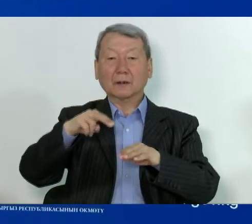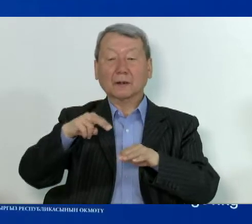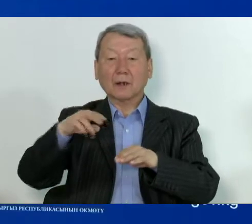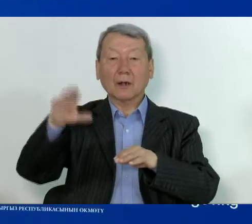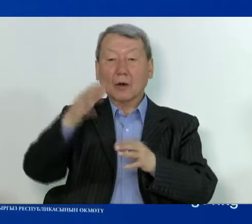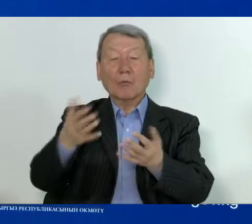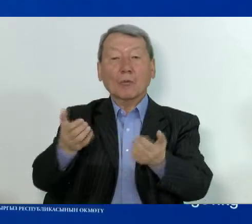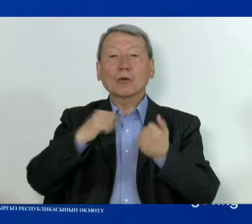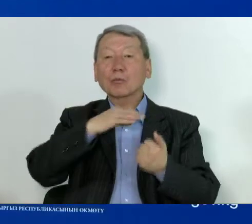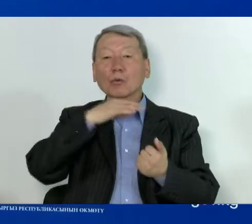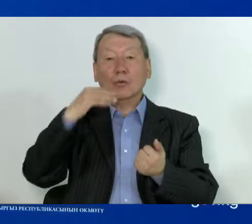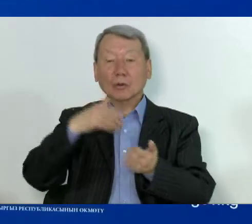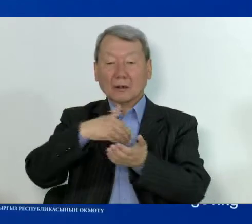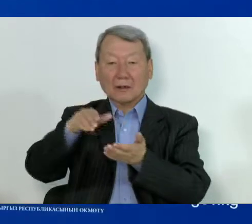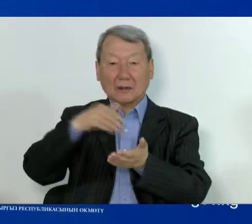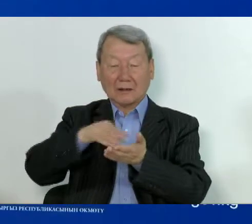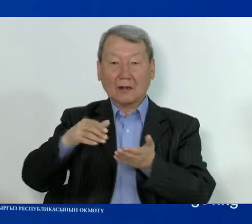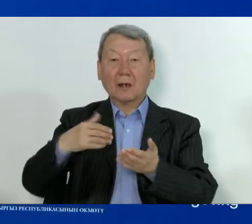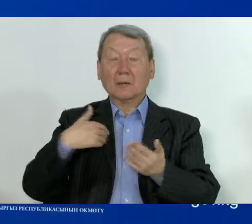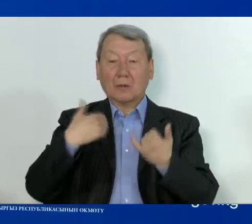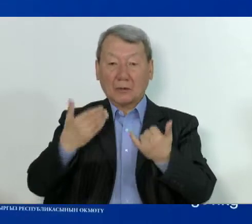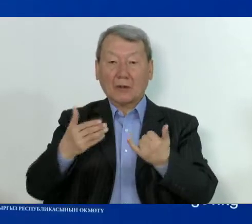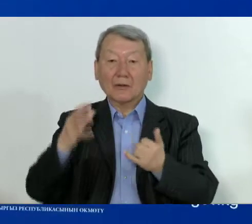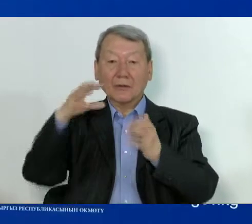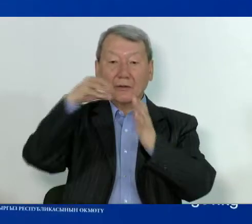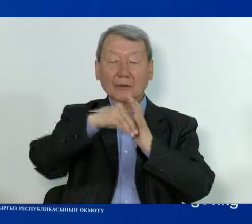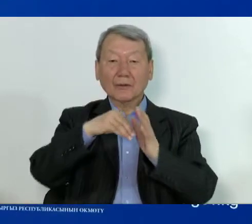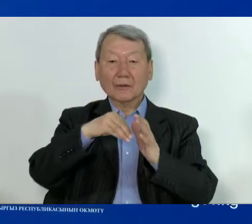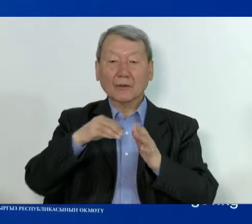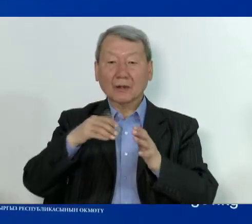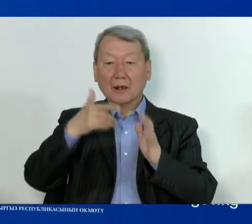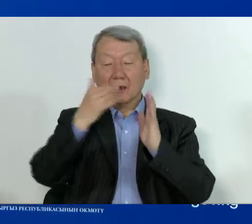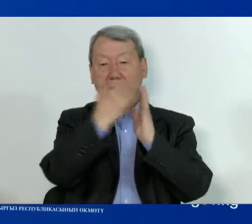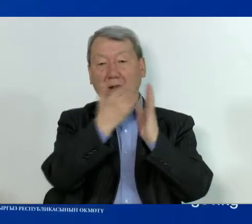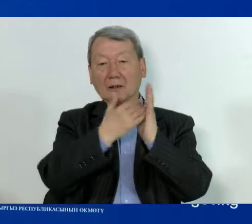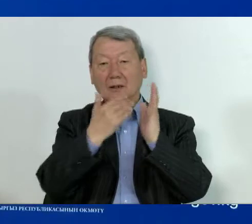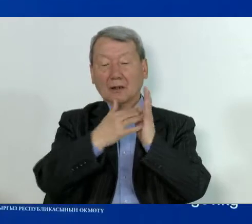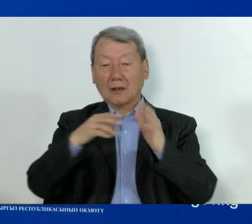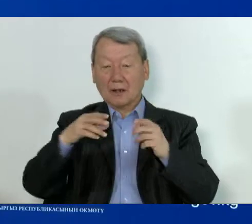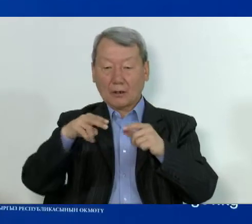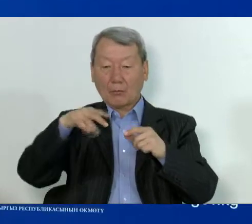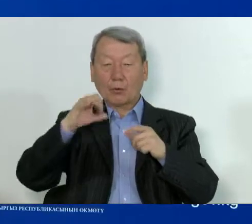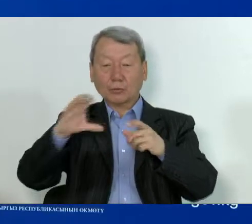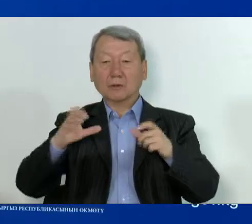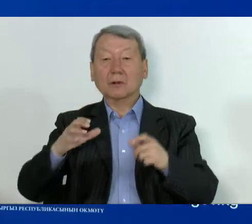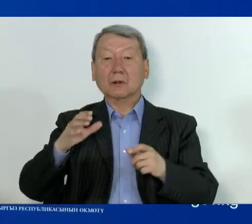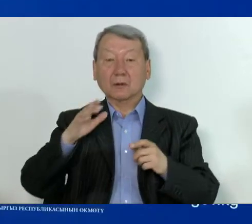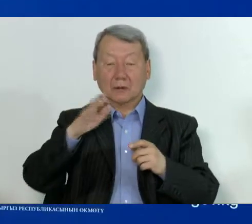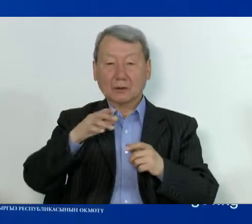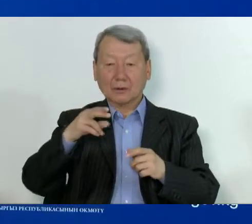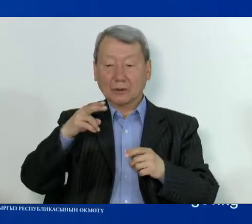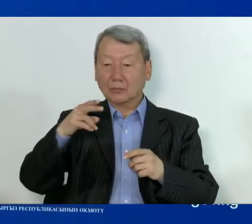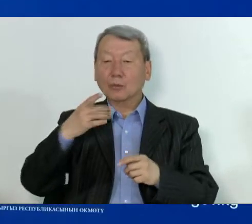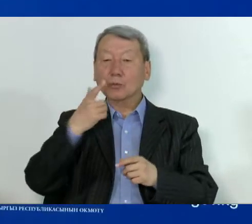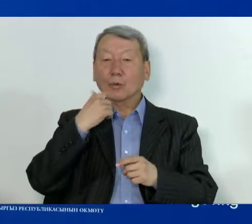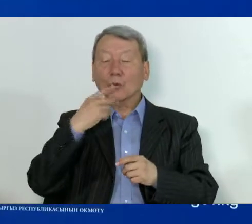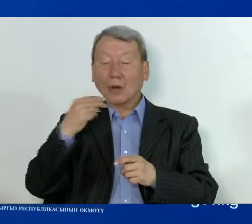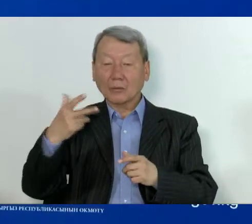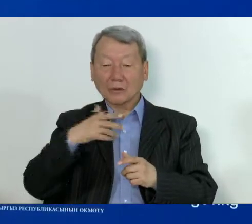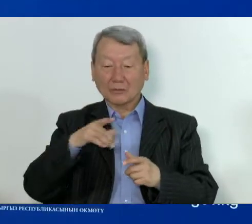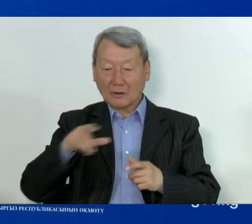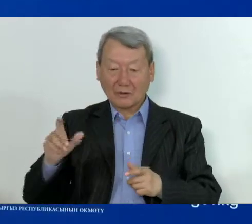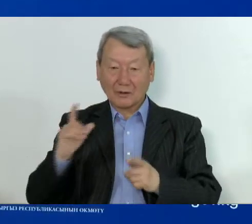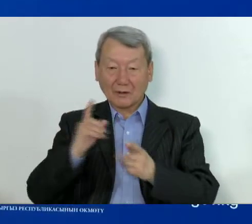организации получают много отказов. В связи с этим предлагают включить их деятельность в графу заявки пропуска. Обращаются доноры, просят оказать помощь для